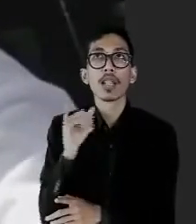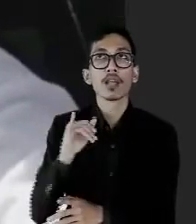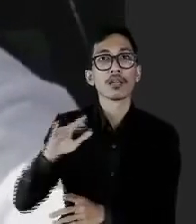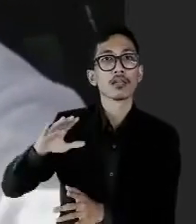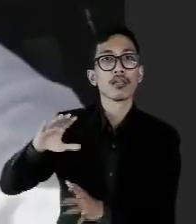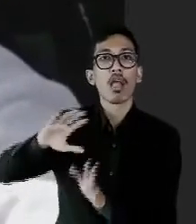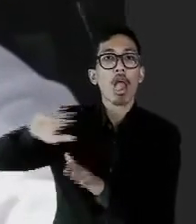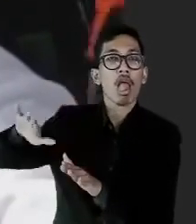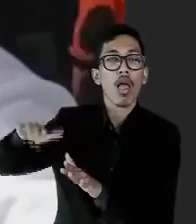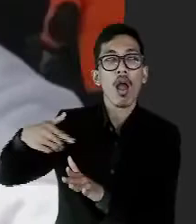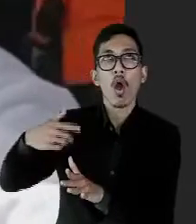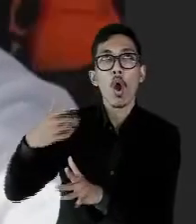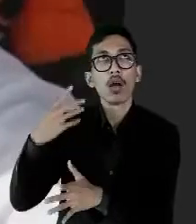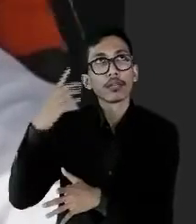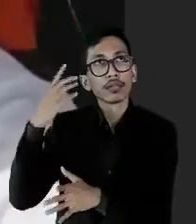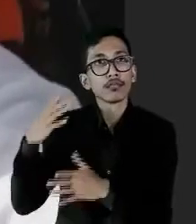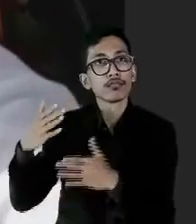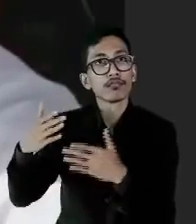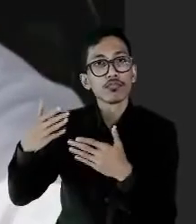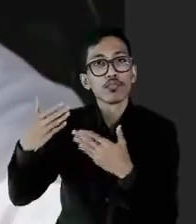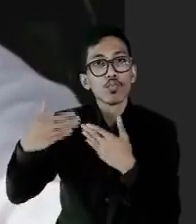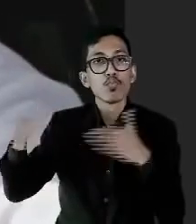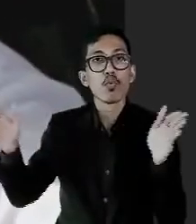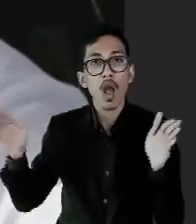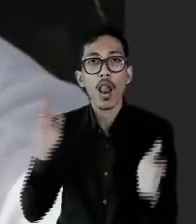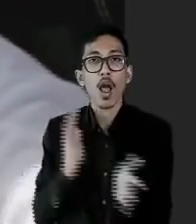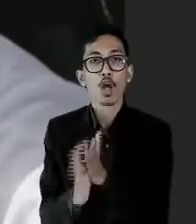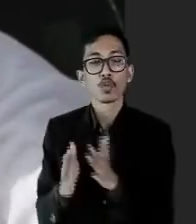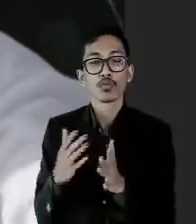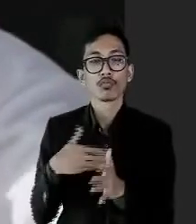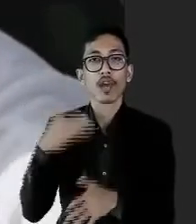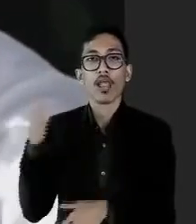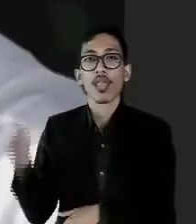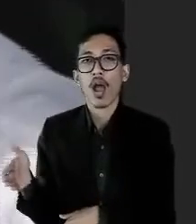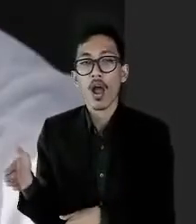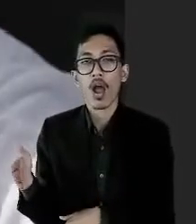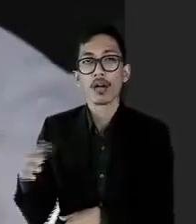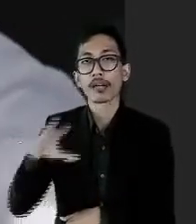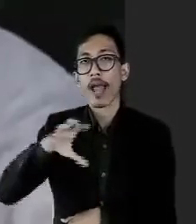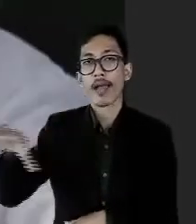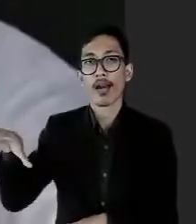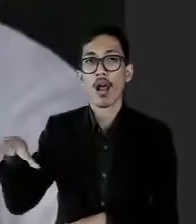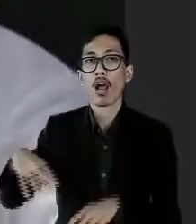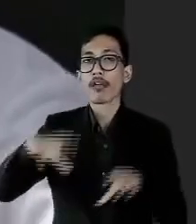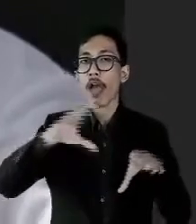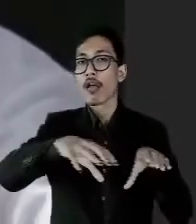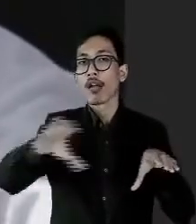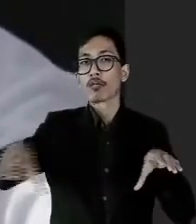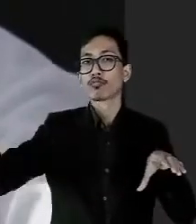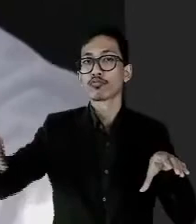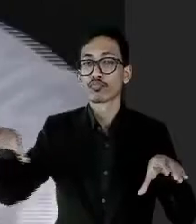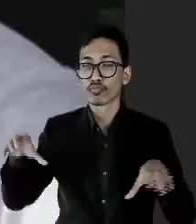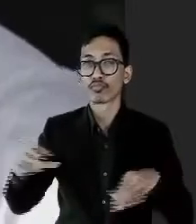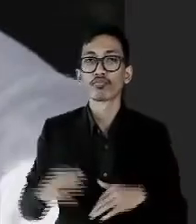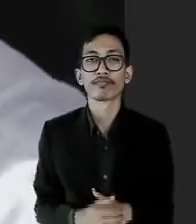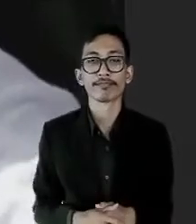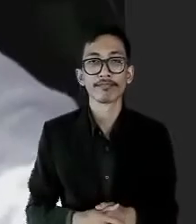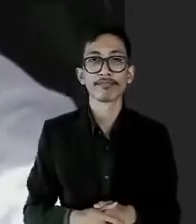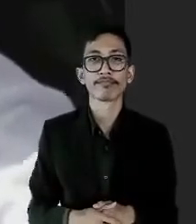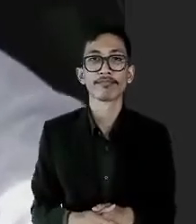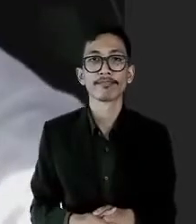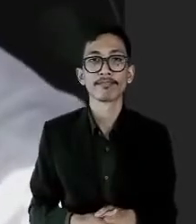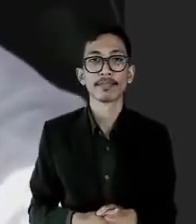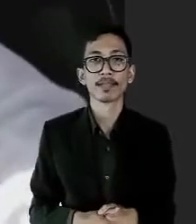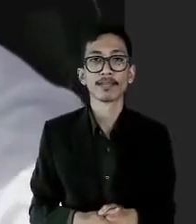ketua-ketua adat di sini, akhirnya kita langsung menuju ke lokasi-lokasi tersebut, Pak. Sekian kalau dari kami gitu,